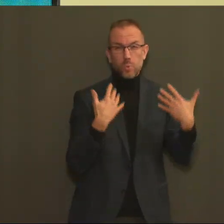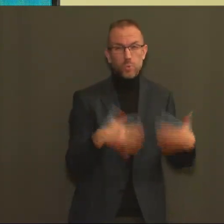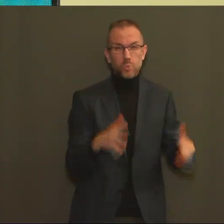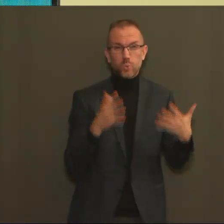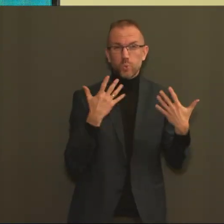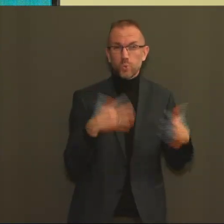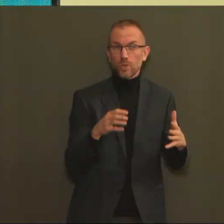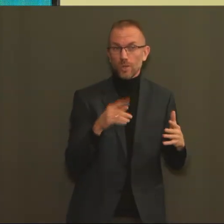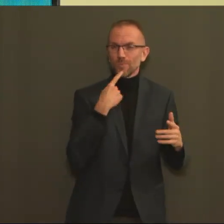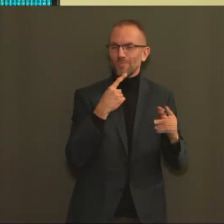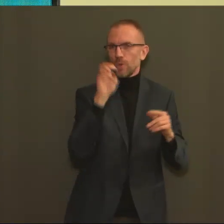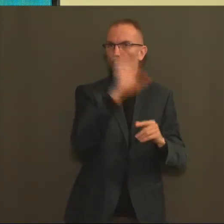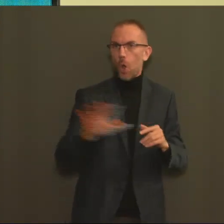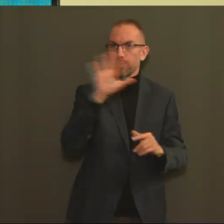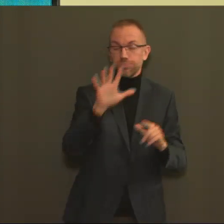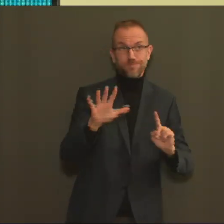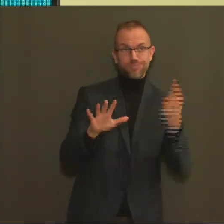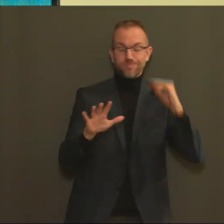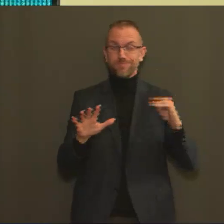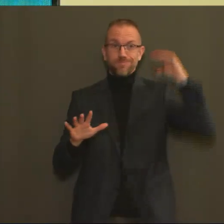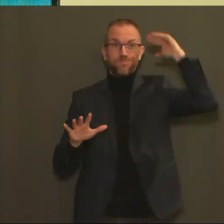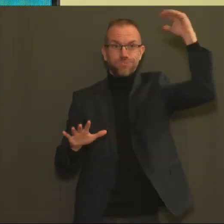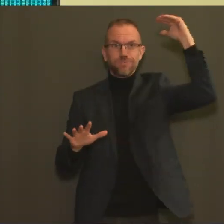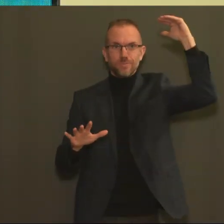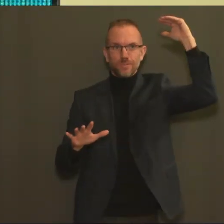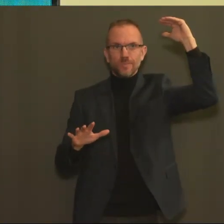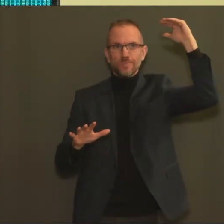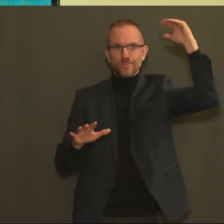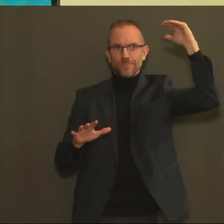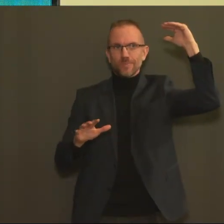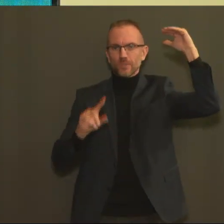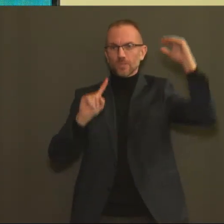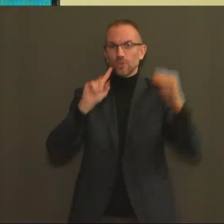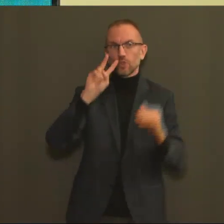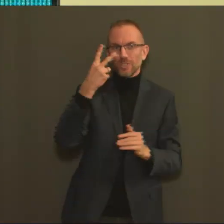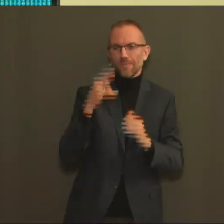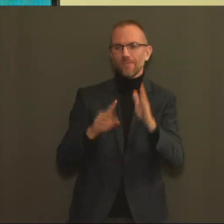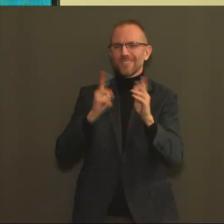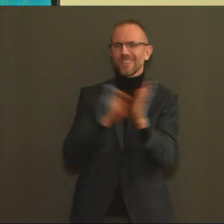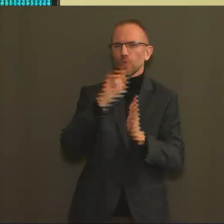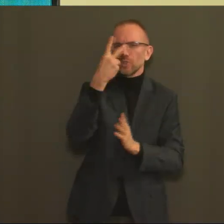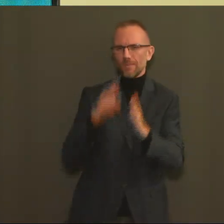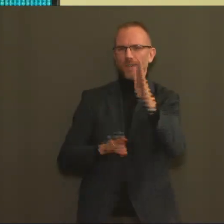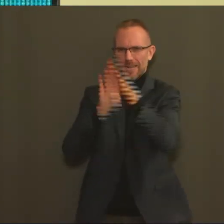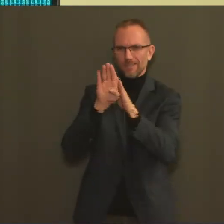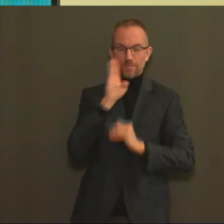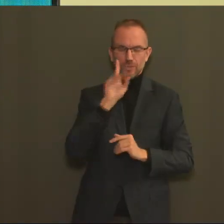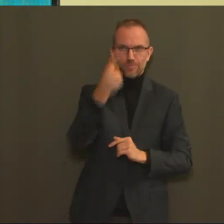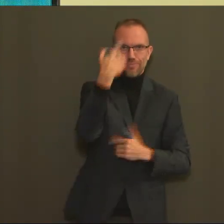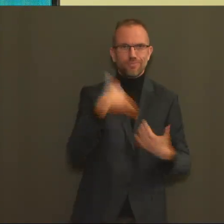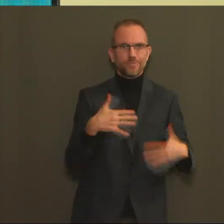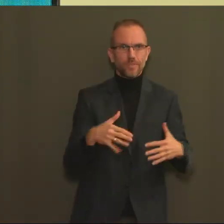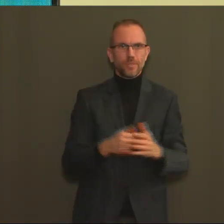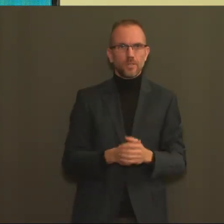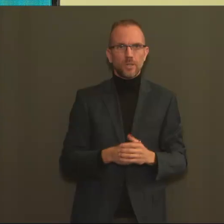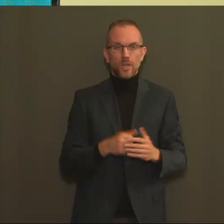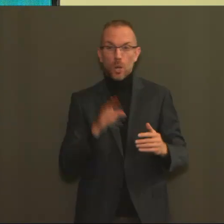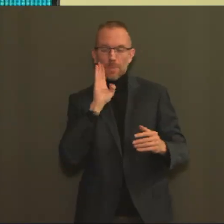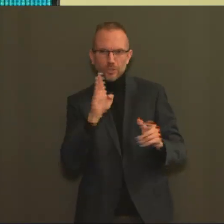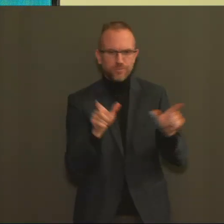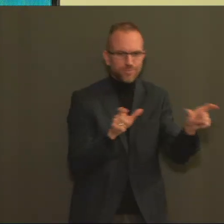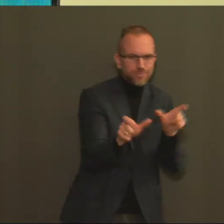op loden not reduce in werk hij doet het de systemen zo veel als bij de zoals mijn mola met de positieve